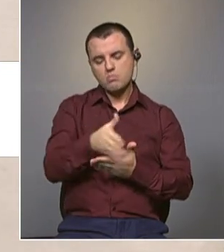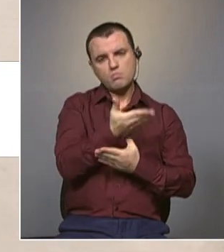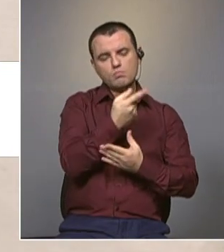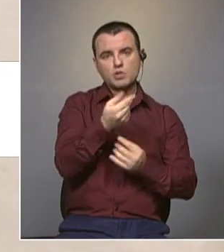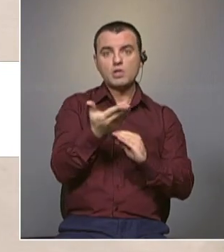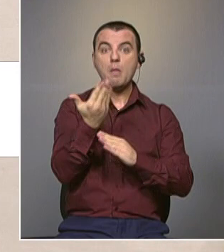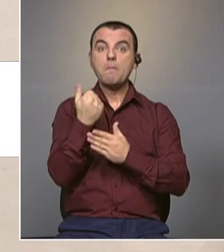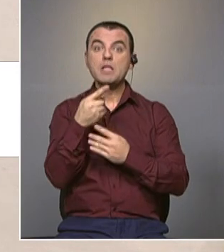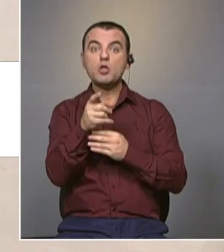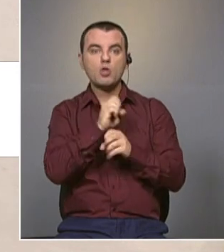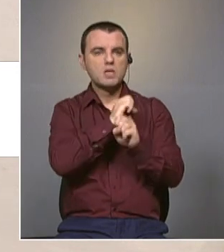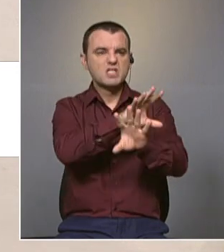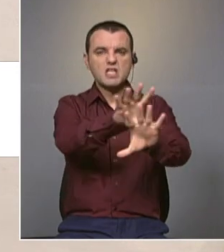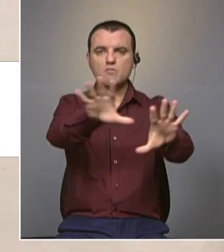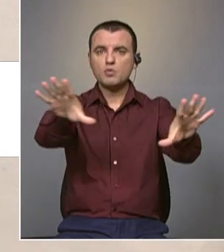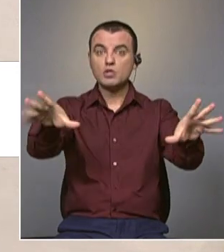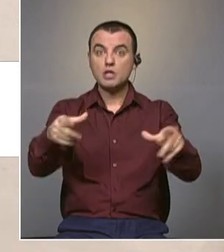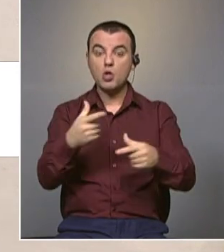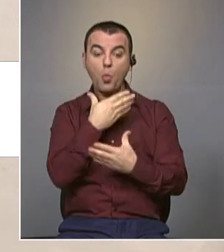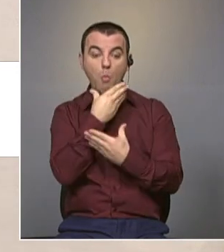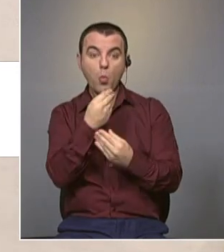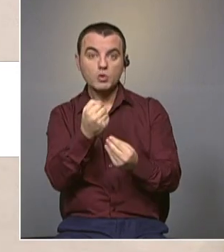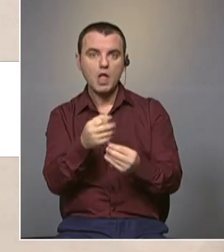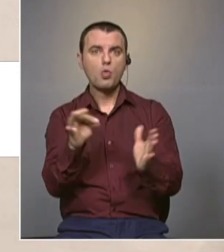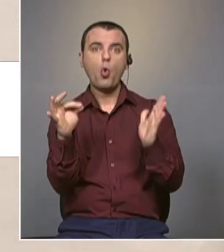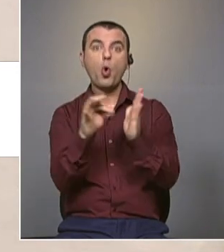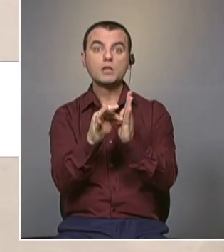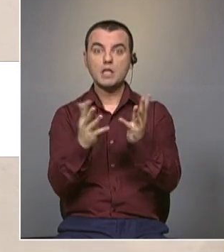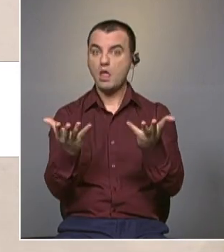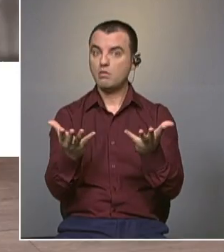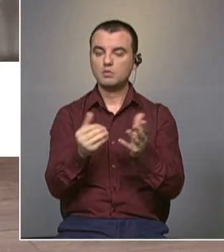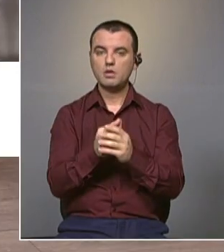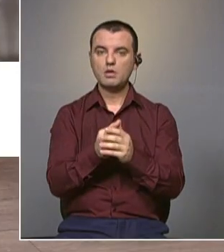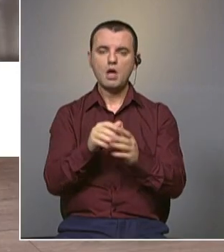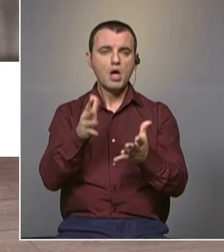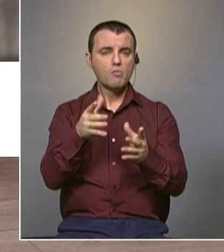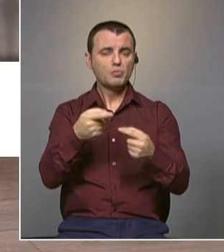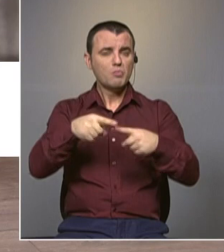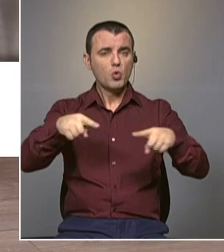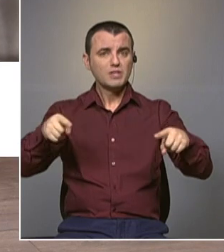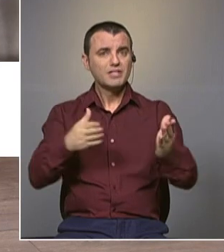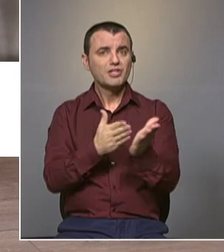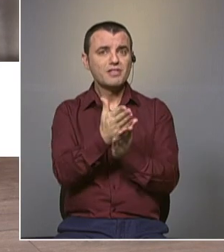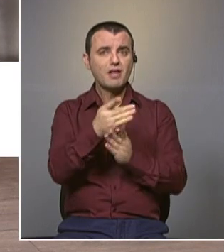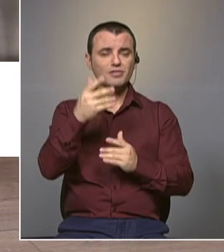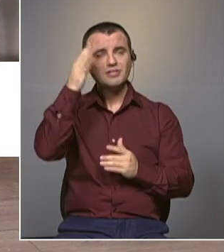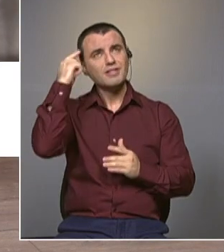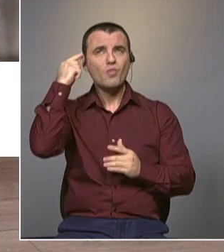бъде разпространено, припознато, оценено. Може би по различен начин се осмислят различните